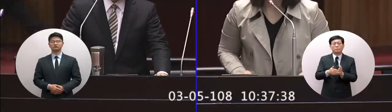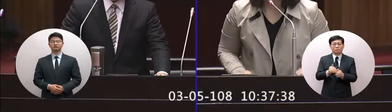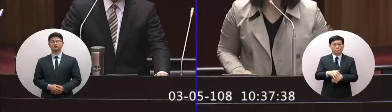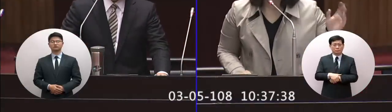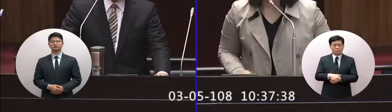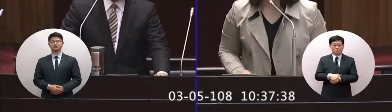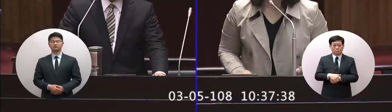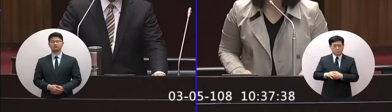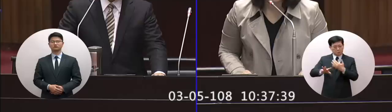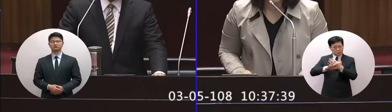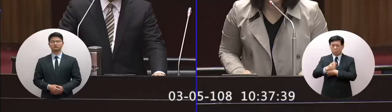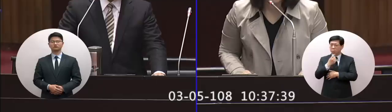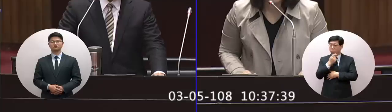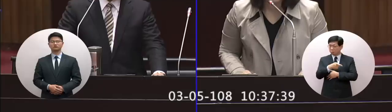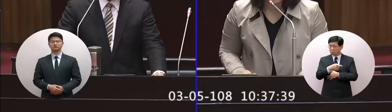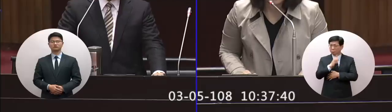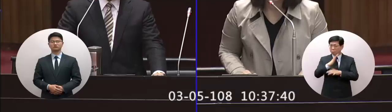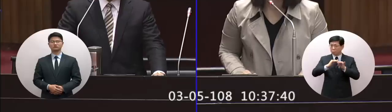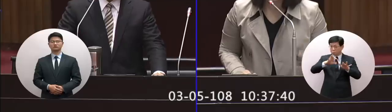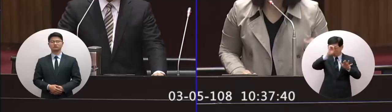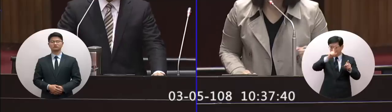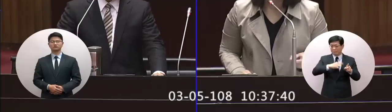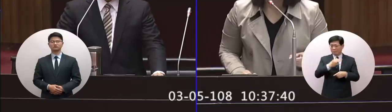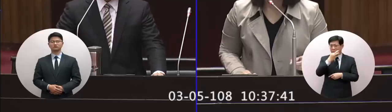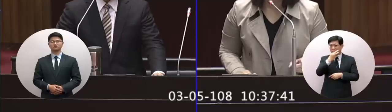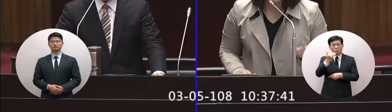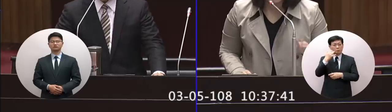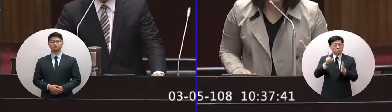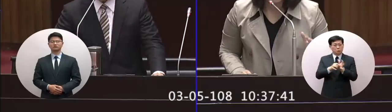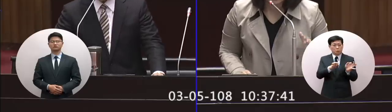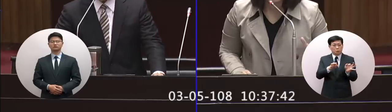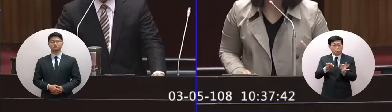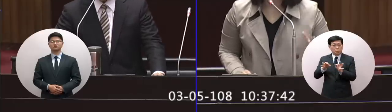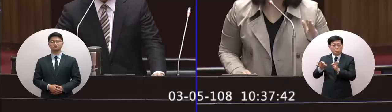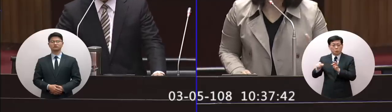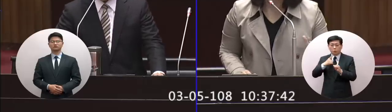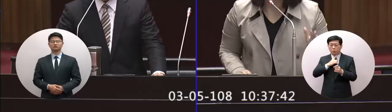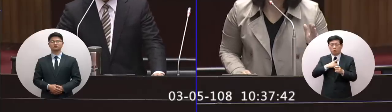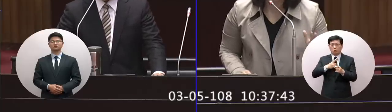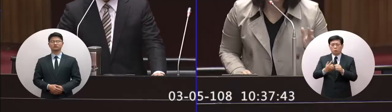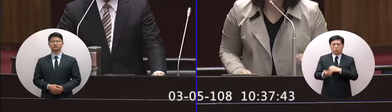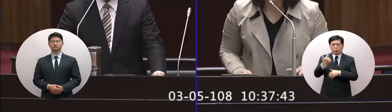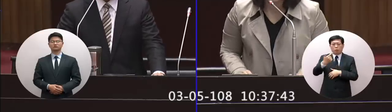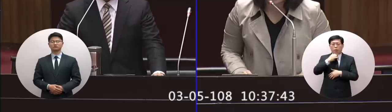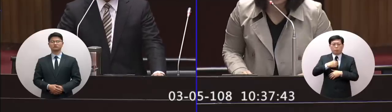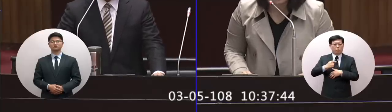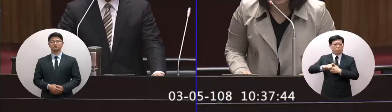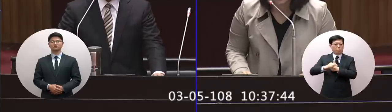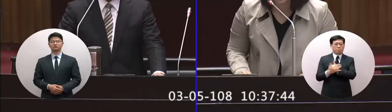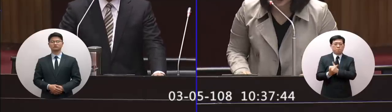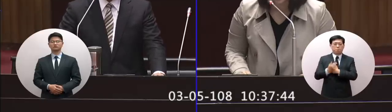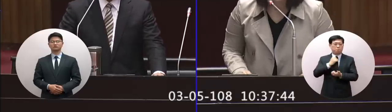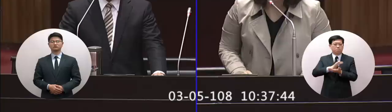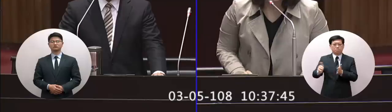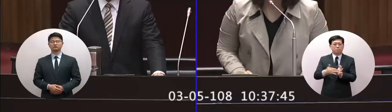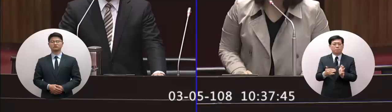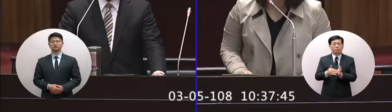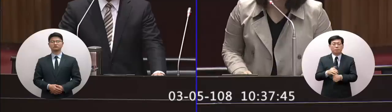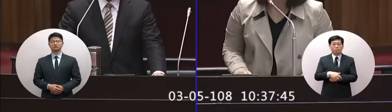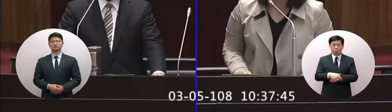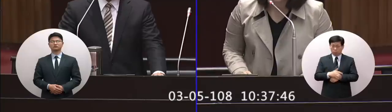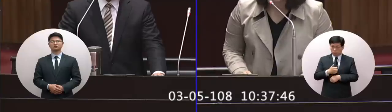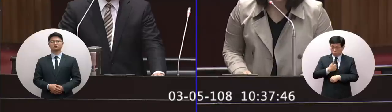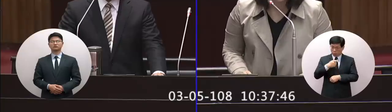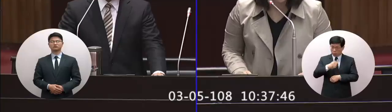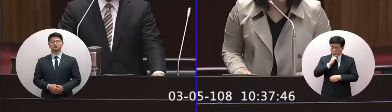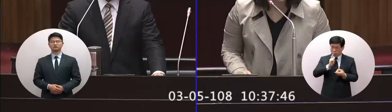呢，其实大家外界都质疑，这有可能是民进党害怕夜长梦多，所以干脆赶快速战速决清理战场，那是